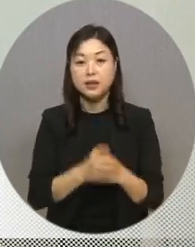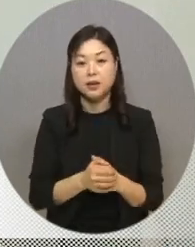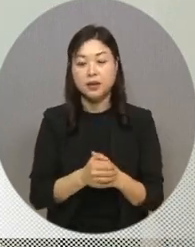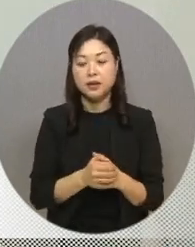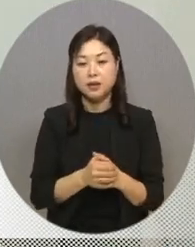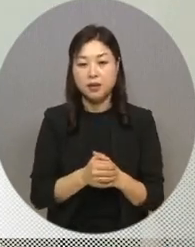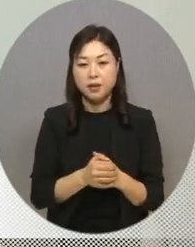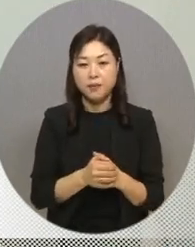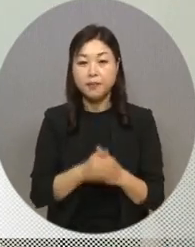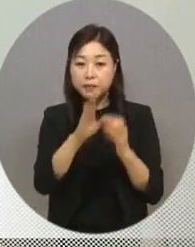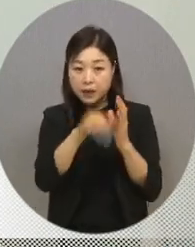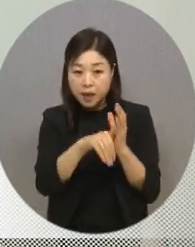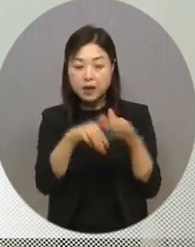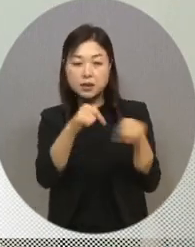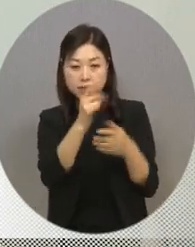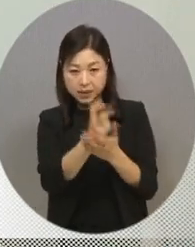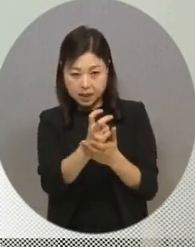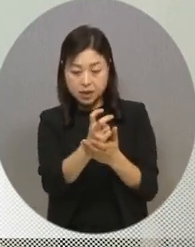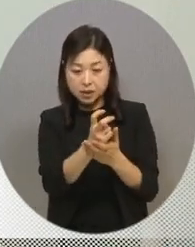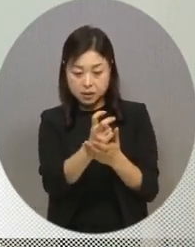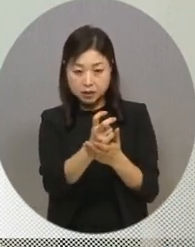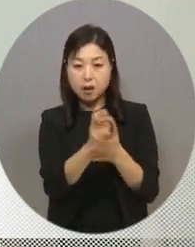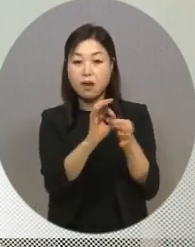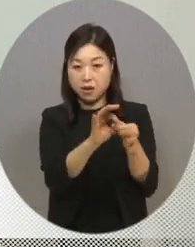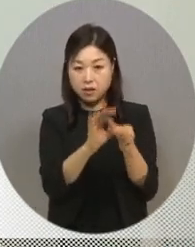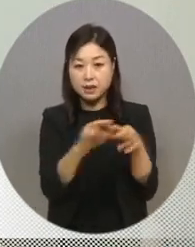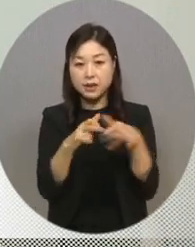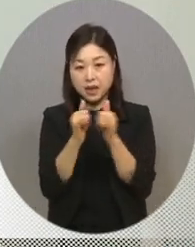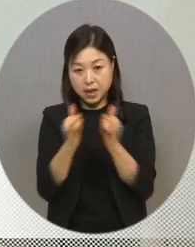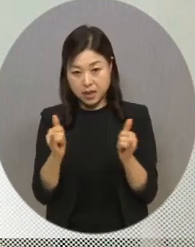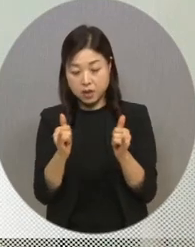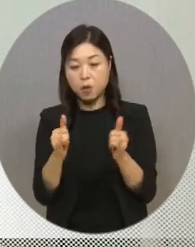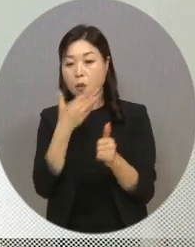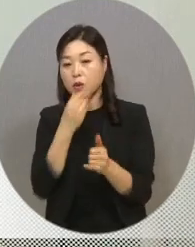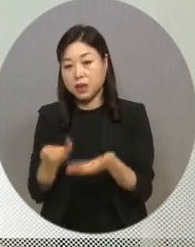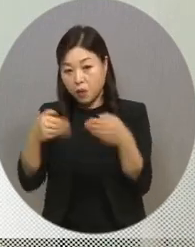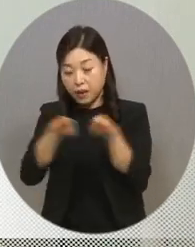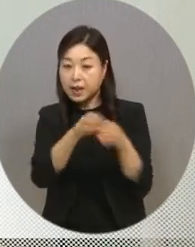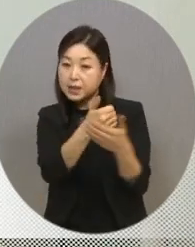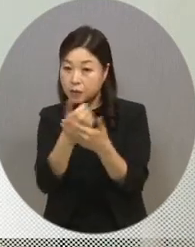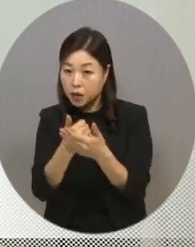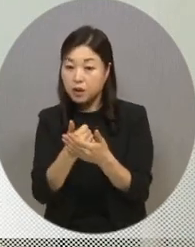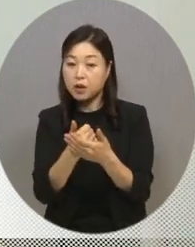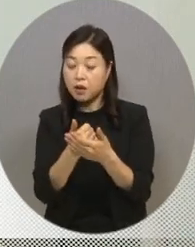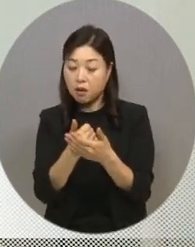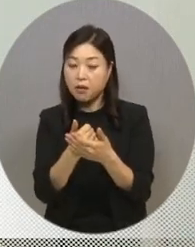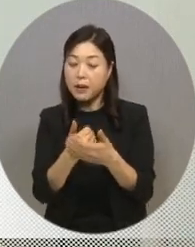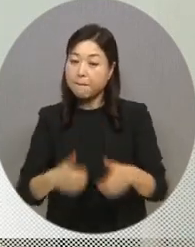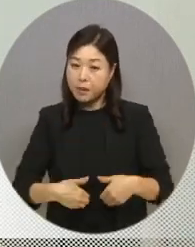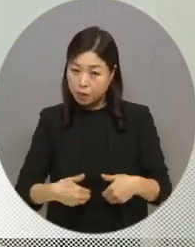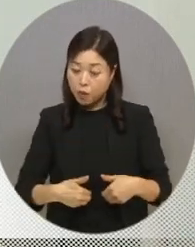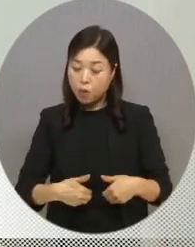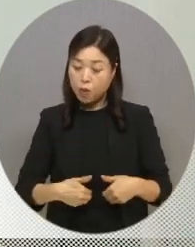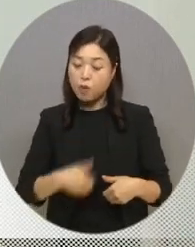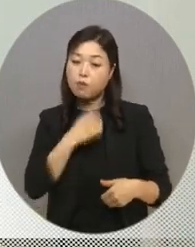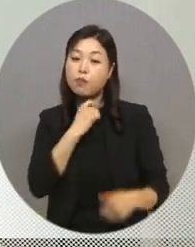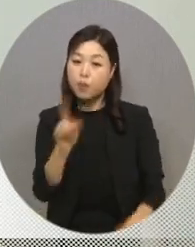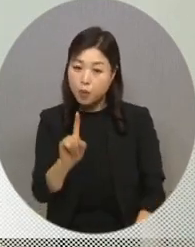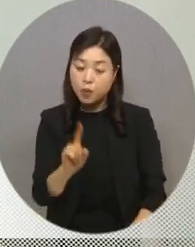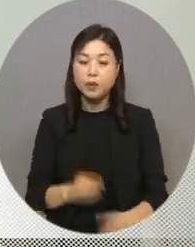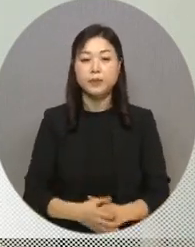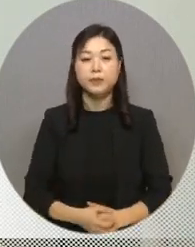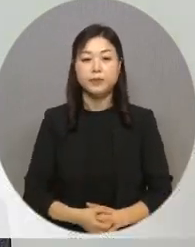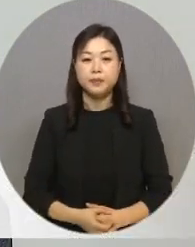정책적으로 장애인이나 복지관에 대해서 좀 지원이 되었으면 하는 부분이 있다라는 협회장님의 생각이